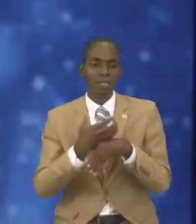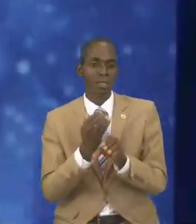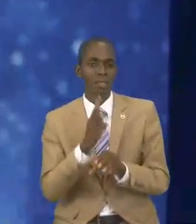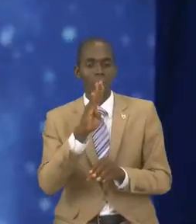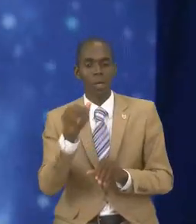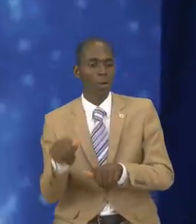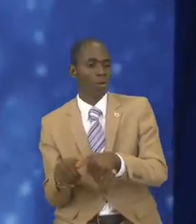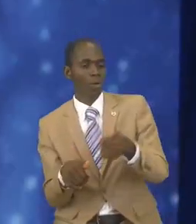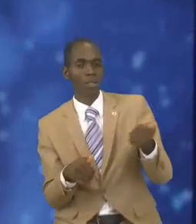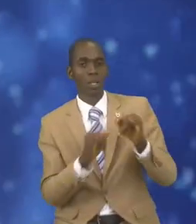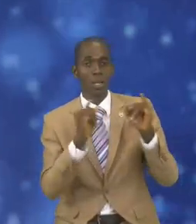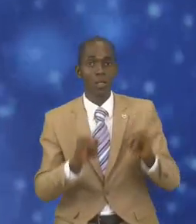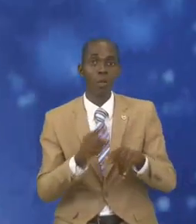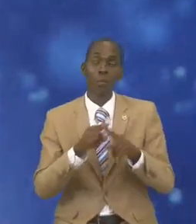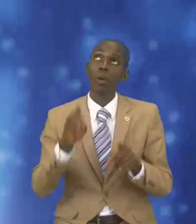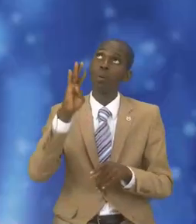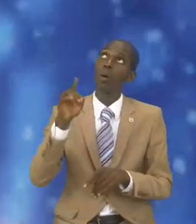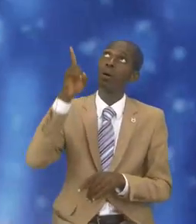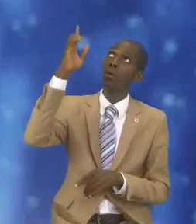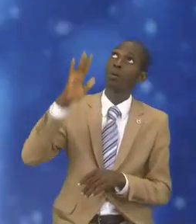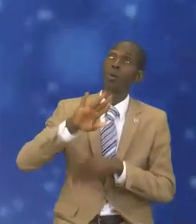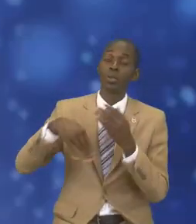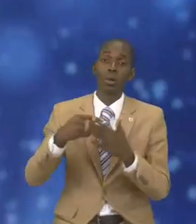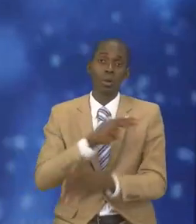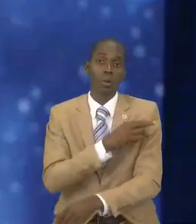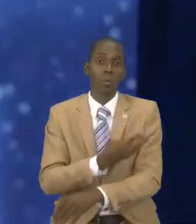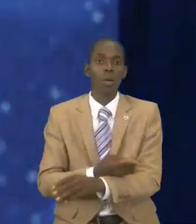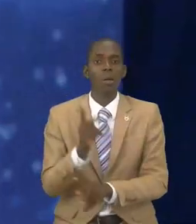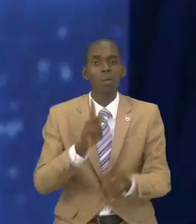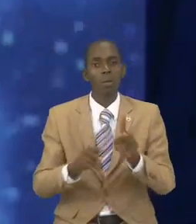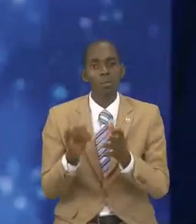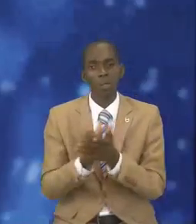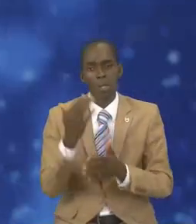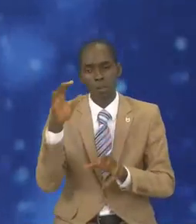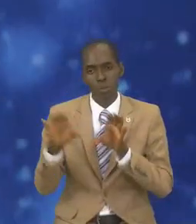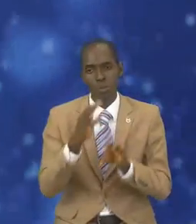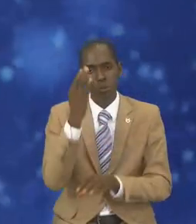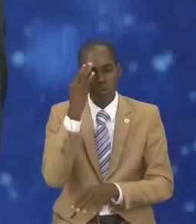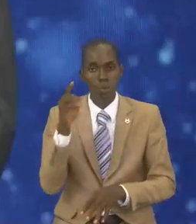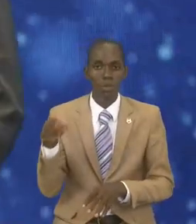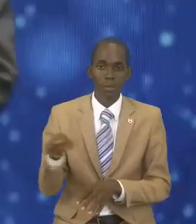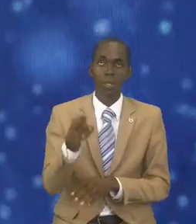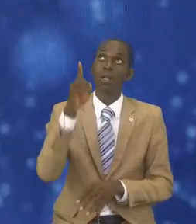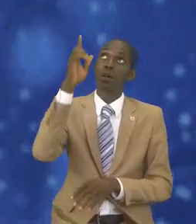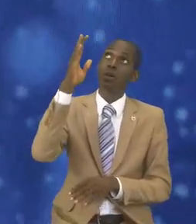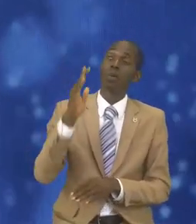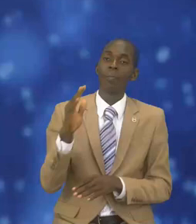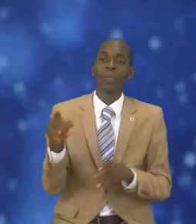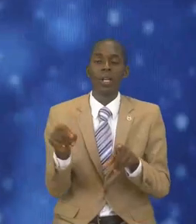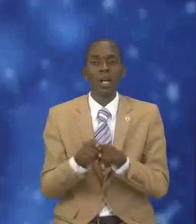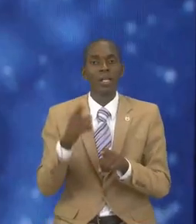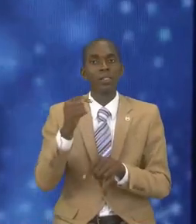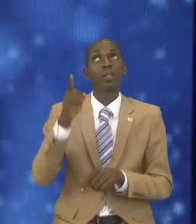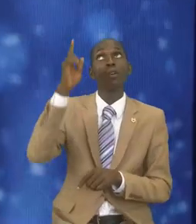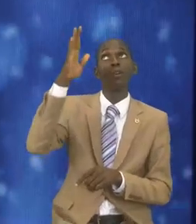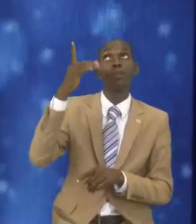par une autre personne, mais par le Dieu Tout-Puissant. Ceux qui connaissent leur Dieu, ceux-là qui connaissent leur Dieu, comme